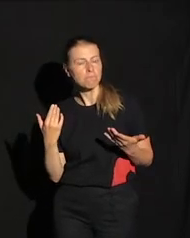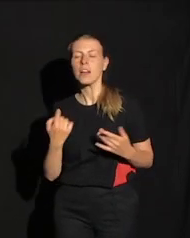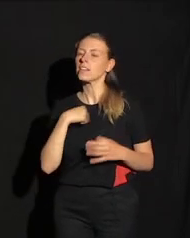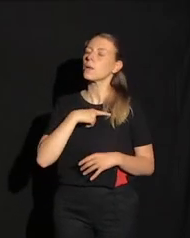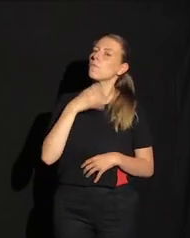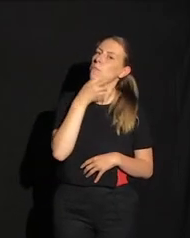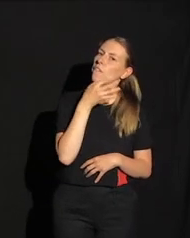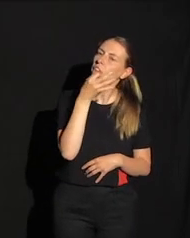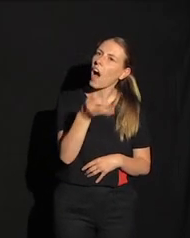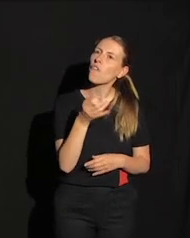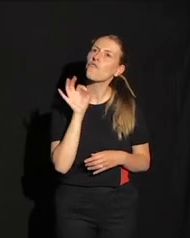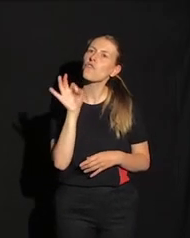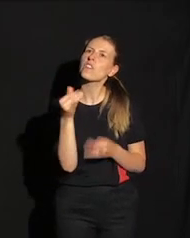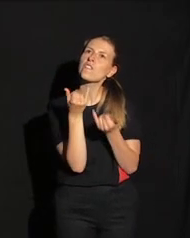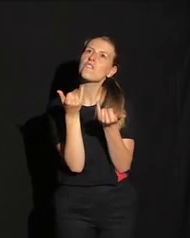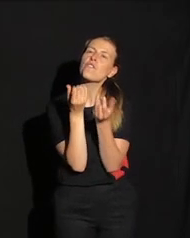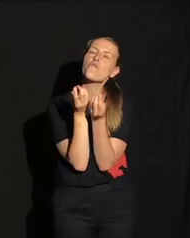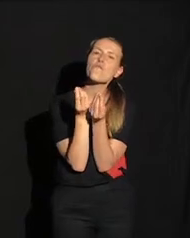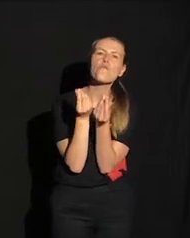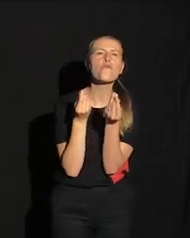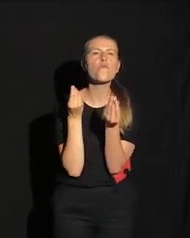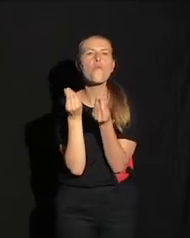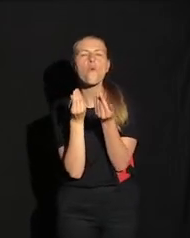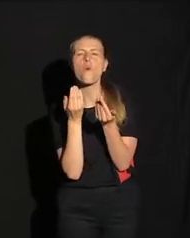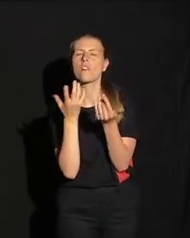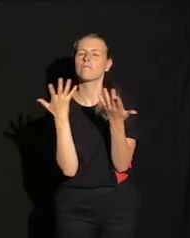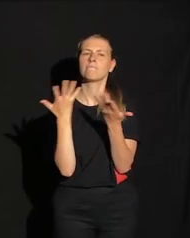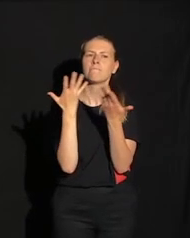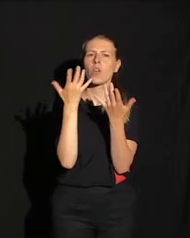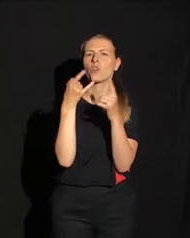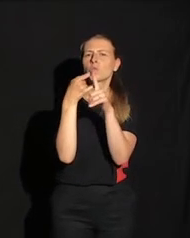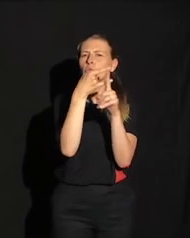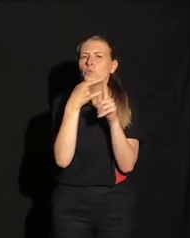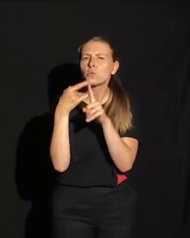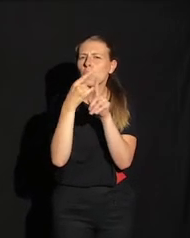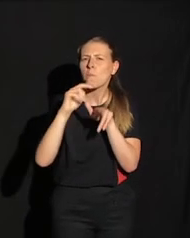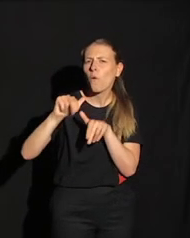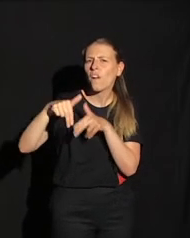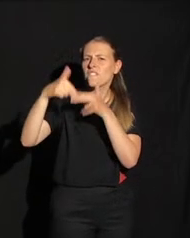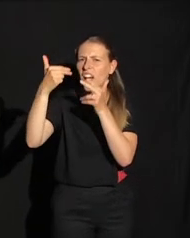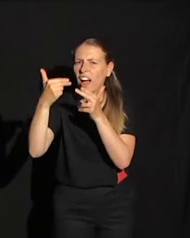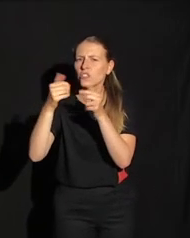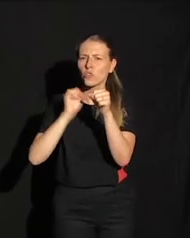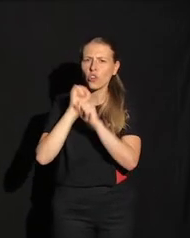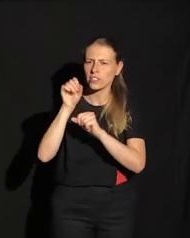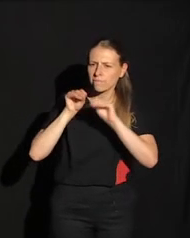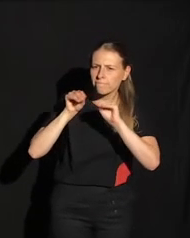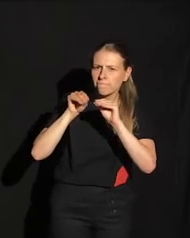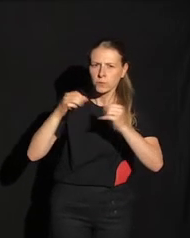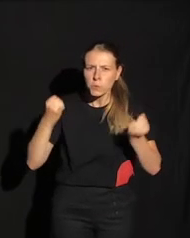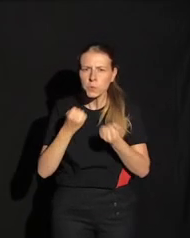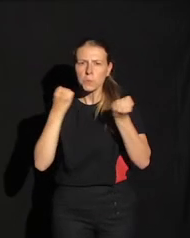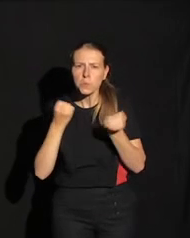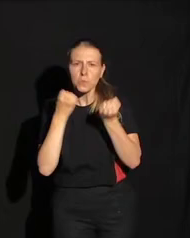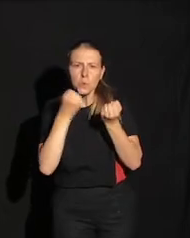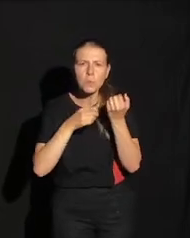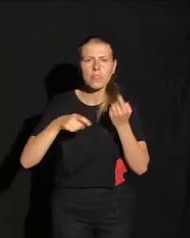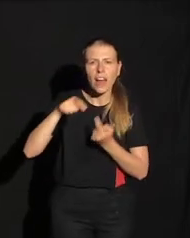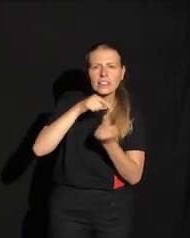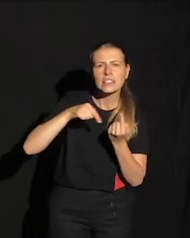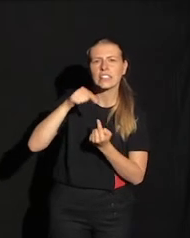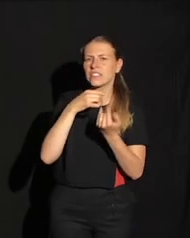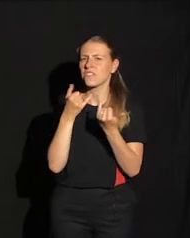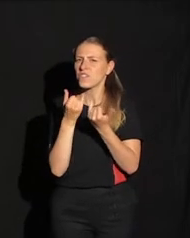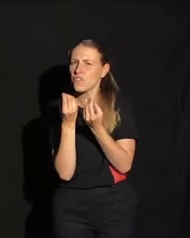auch mit diesen Zoom-Konferenzen und auf diese Methode, auf diese Art und Weise